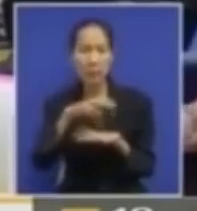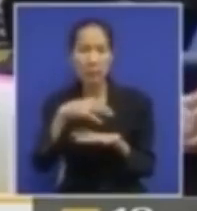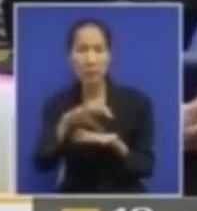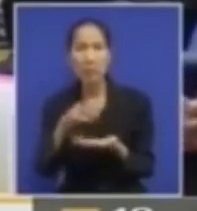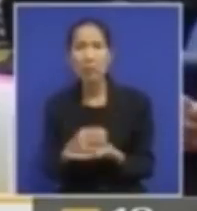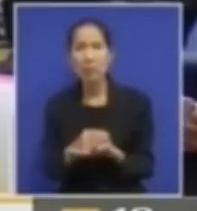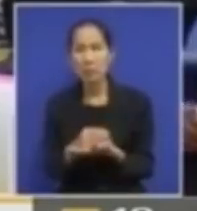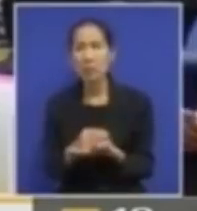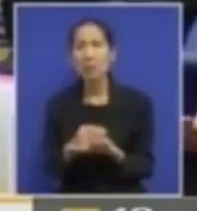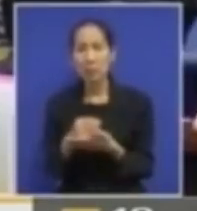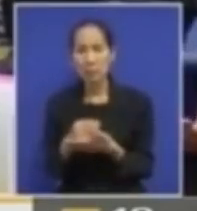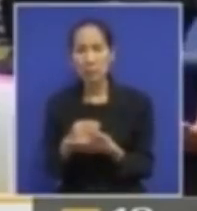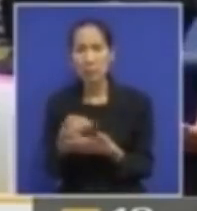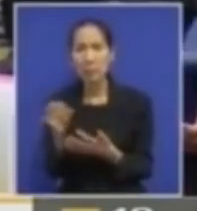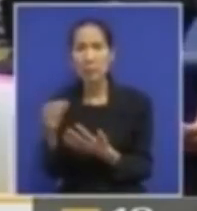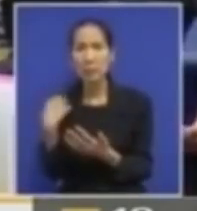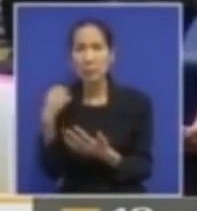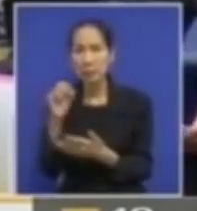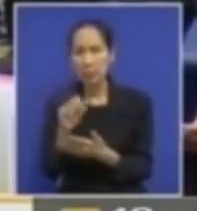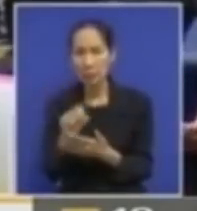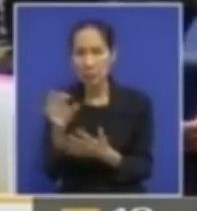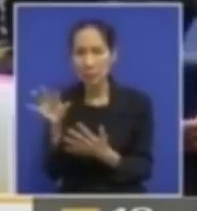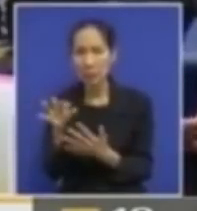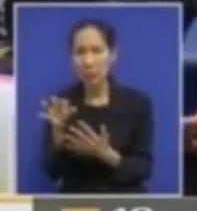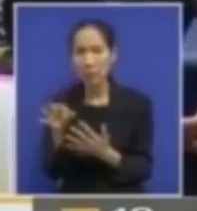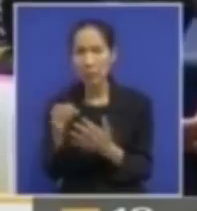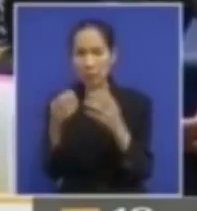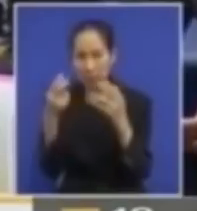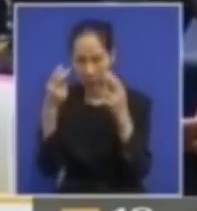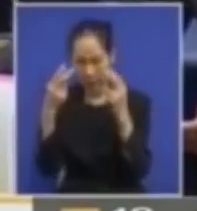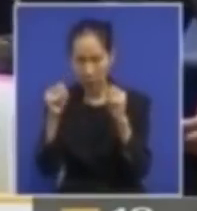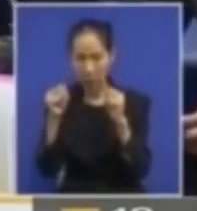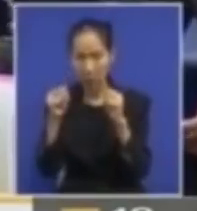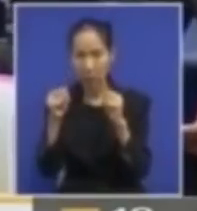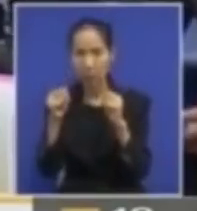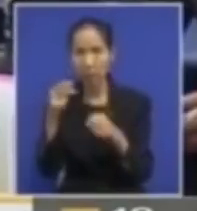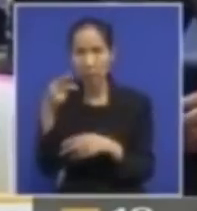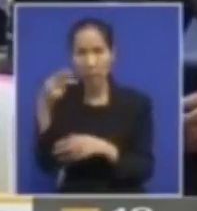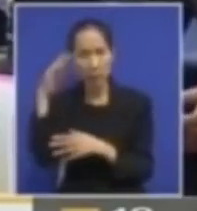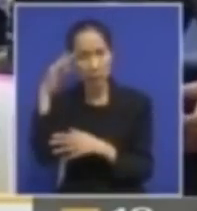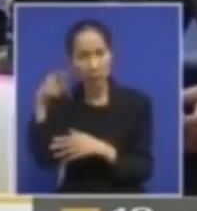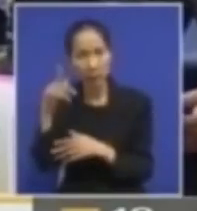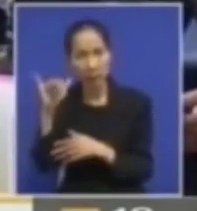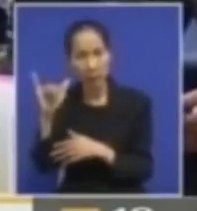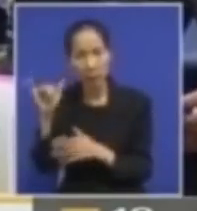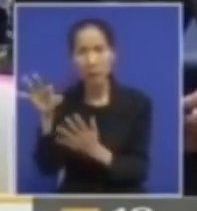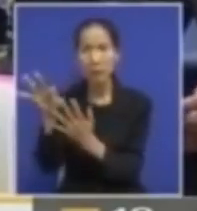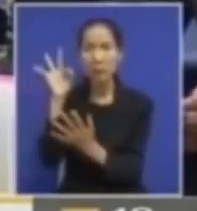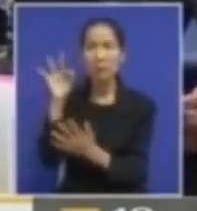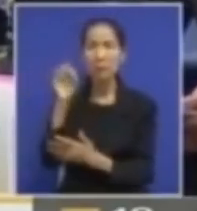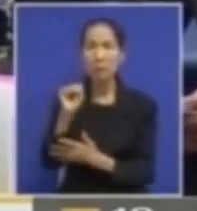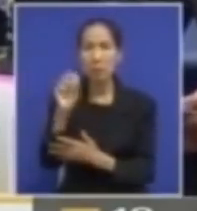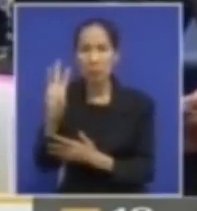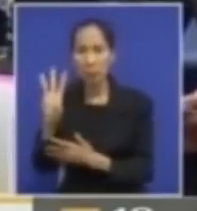เลือกครับการเลือกเพราะท่านนายกเป็นผู้มีส่วนแต่งตั้งมันเป็นการขัดกันแห่งผลประโยชน์เพื่